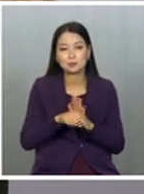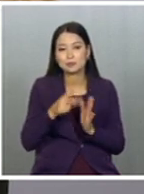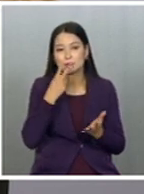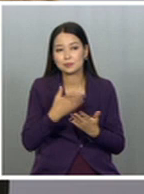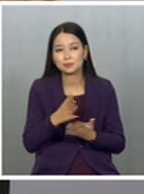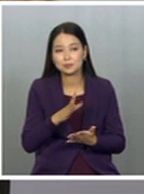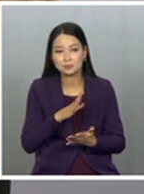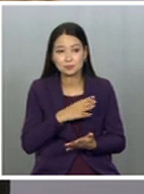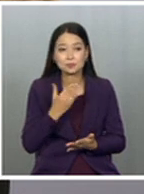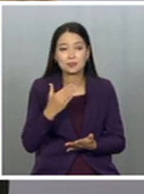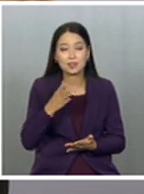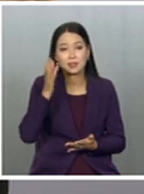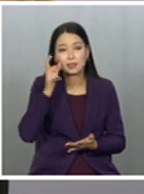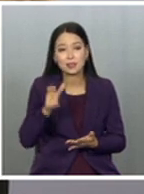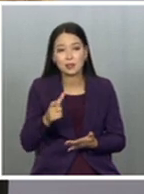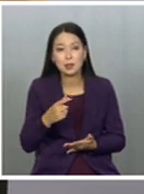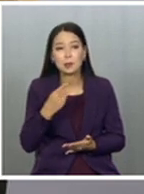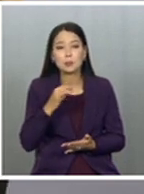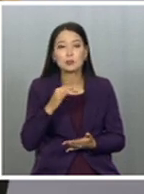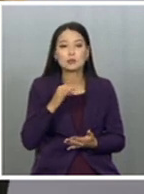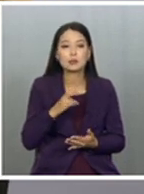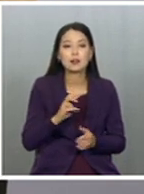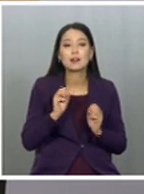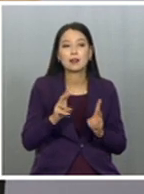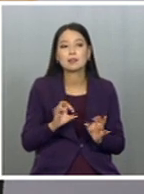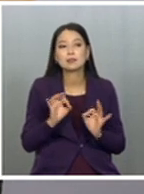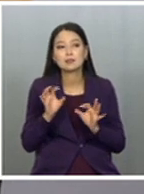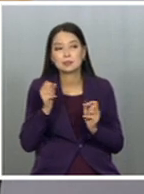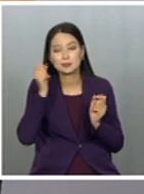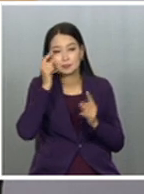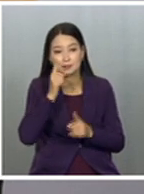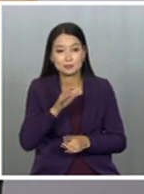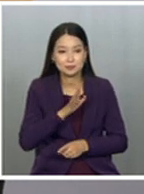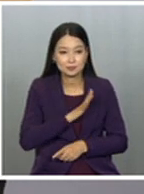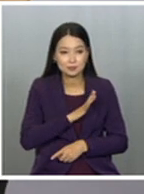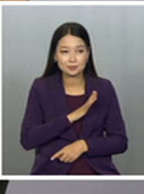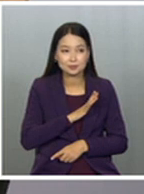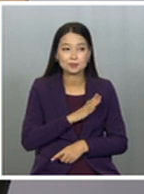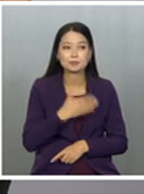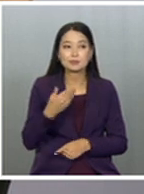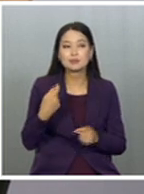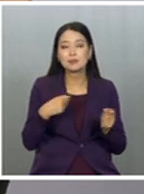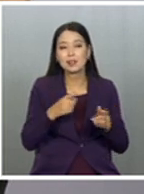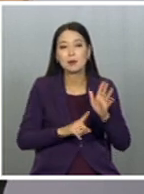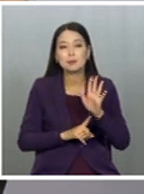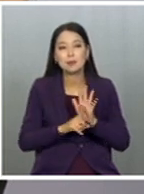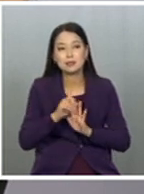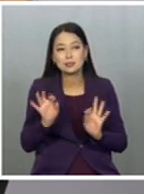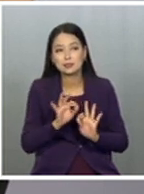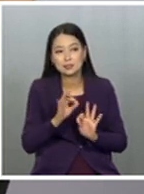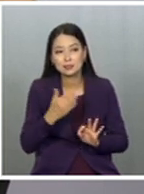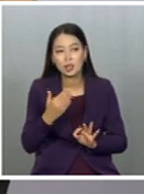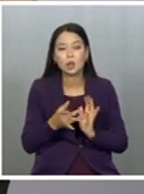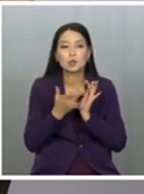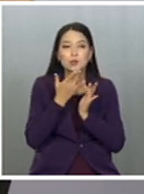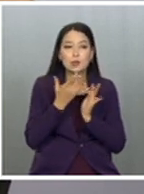Сара ақынның көңілі Біржанға қалай өзгерді мекен? Айтыс басындағы және соңындағы